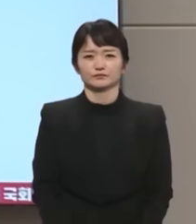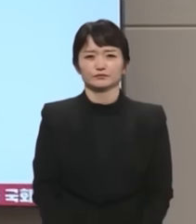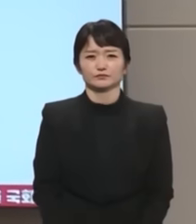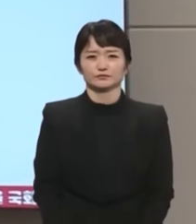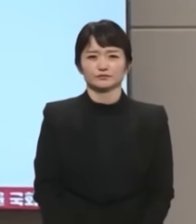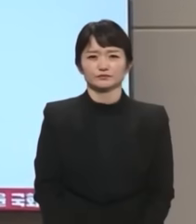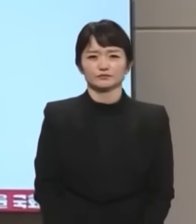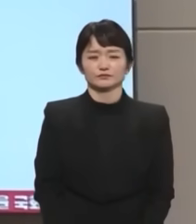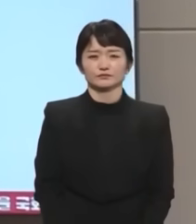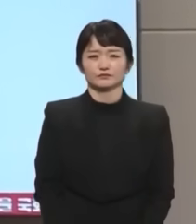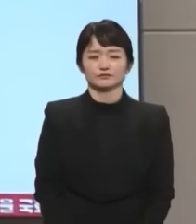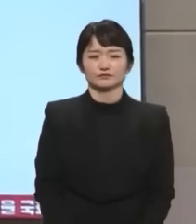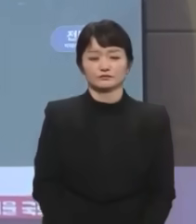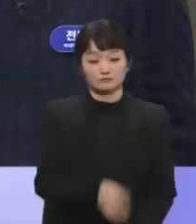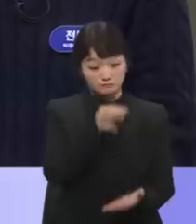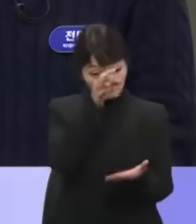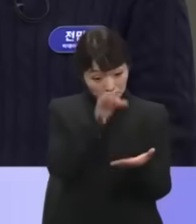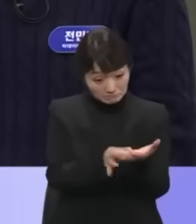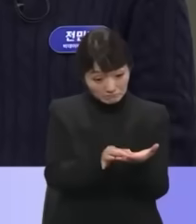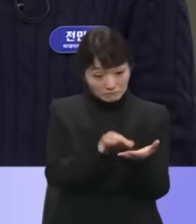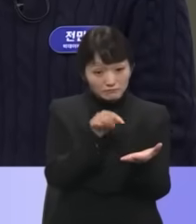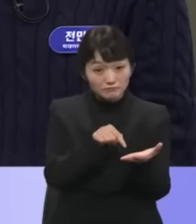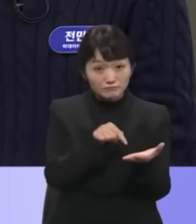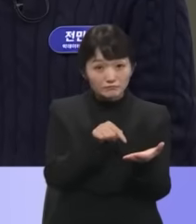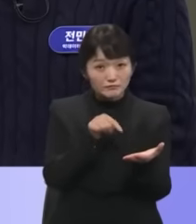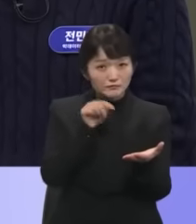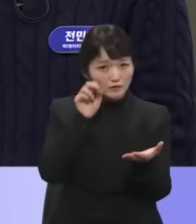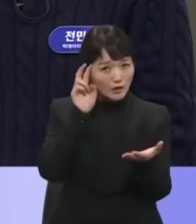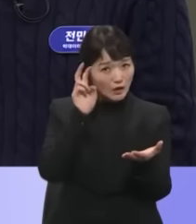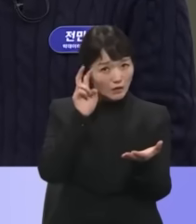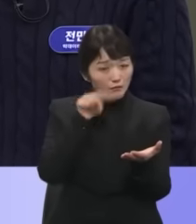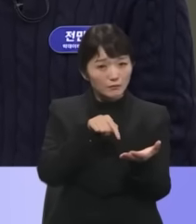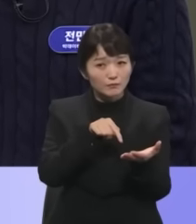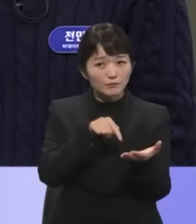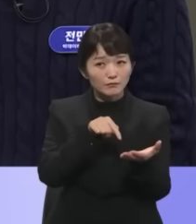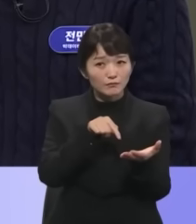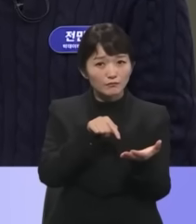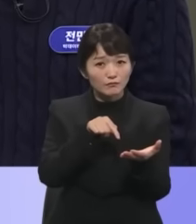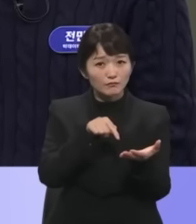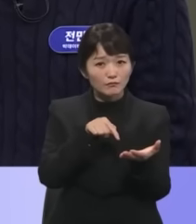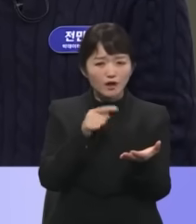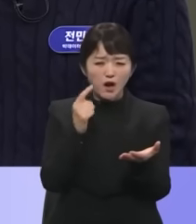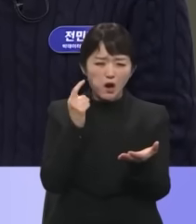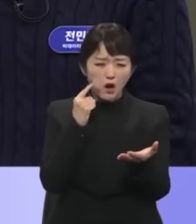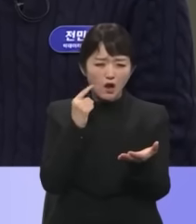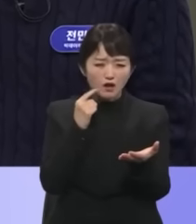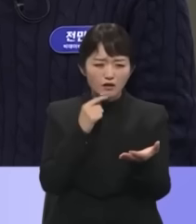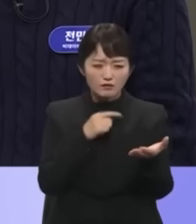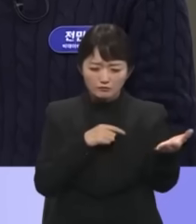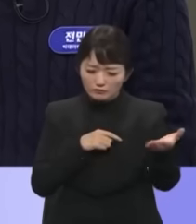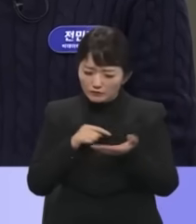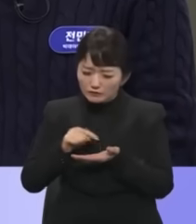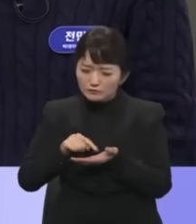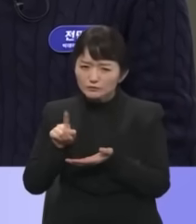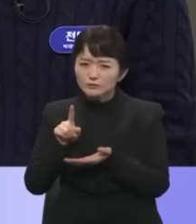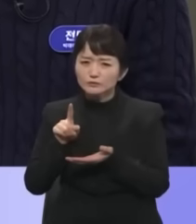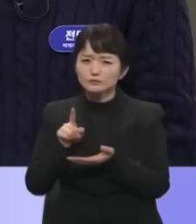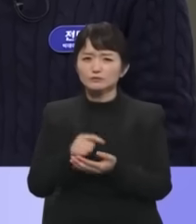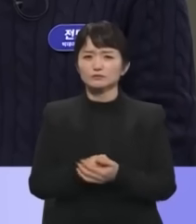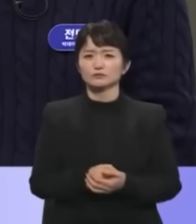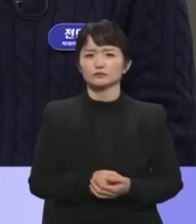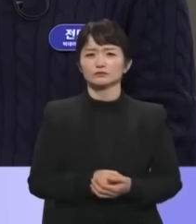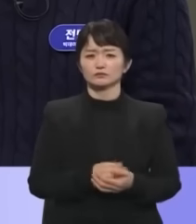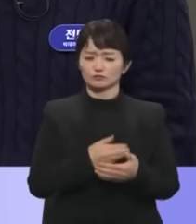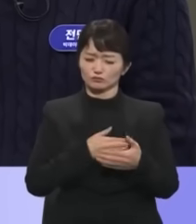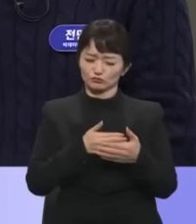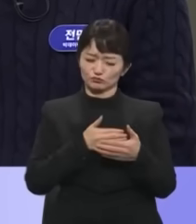그러면 싸긴 싼데 네. 혹시라도 이게 가짜가 오지 않을까 이런 마음을 좀 졸일 수밖에 없을 것